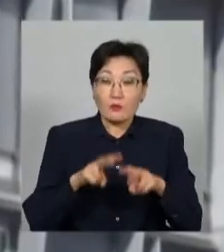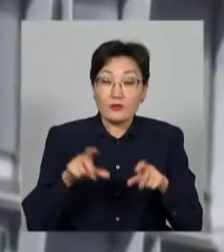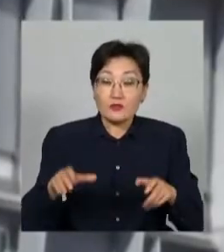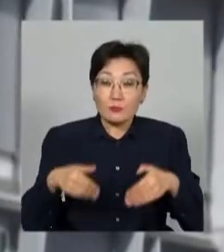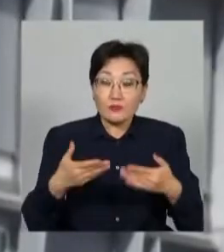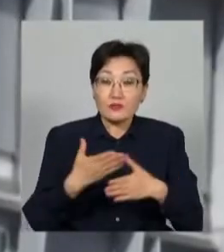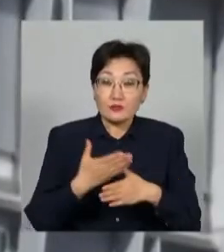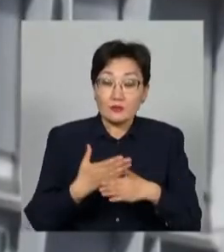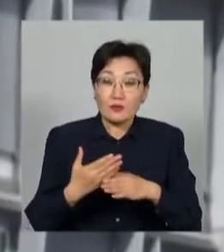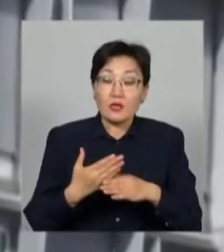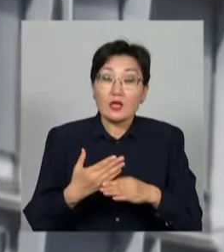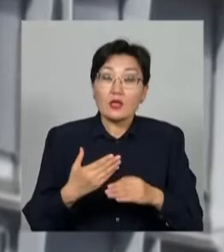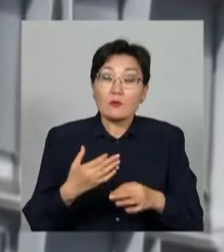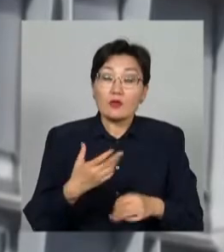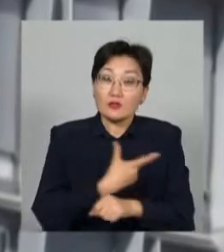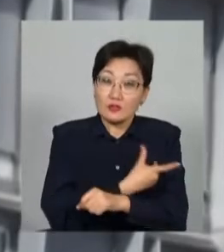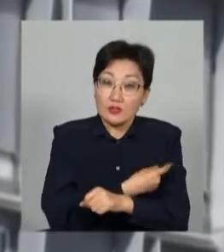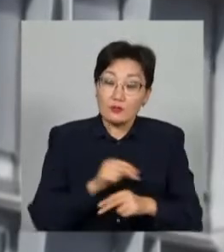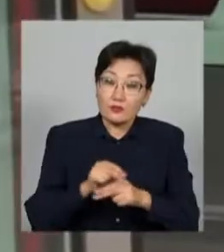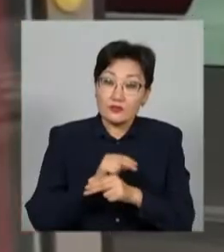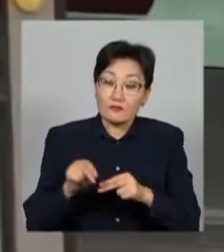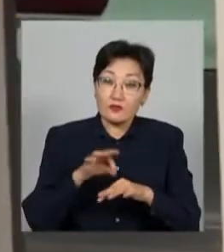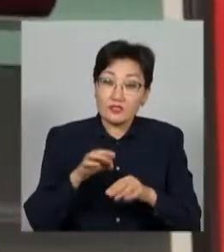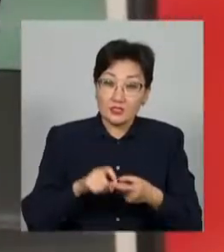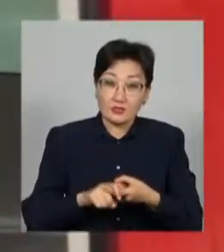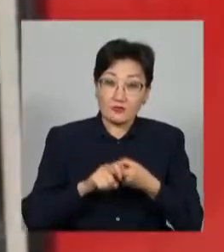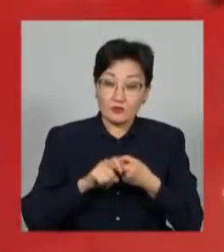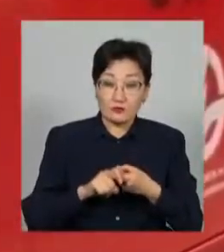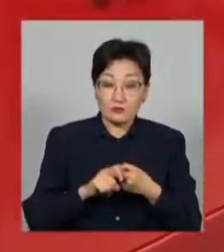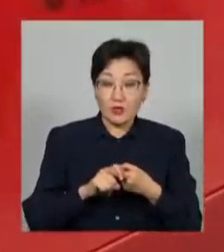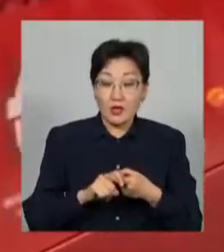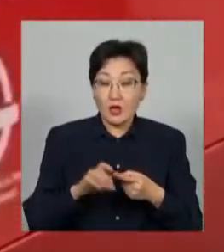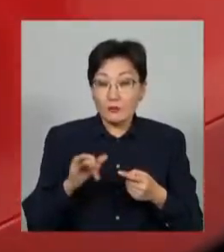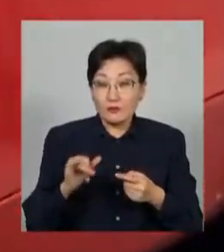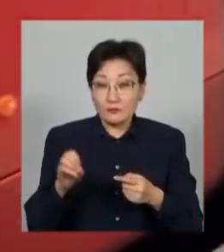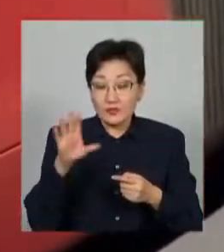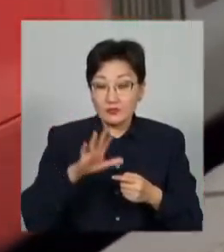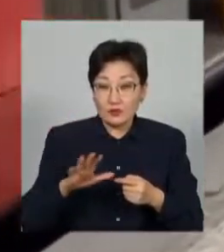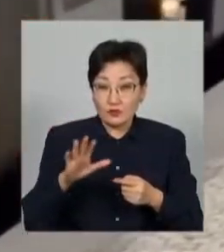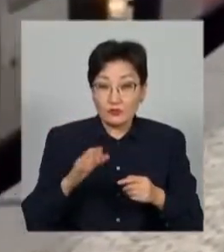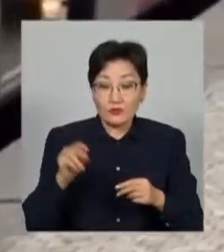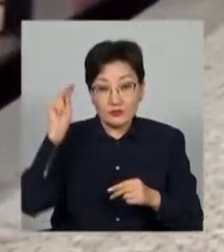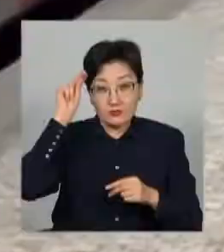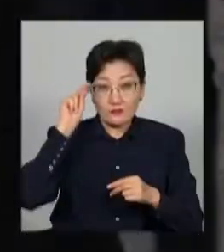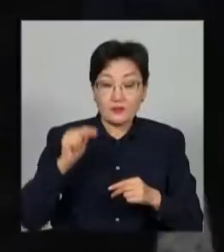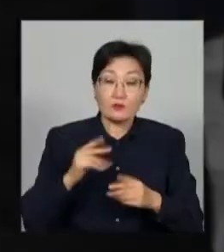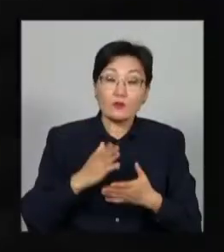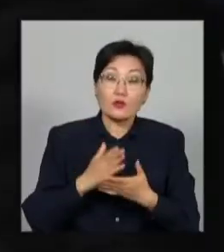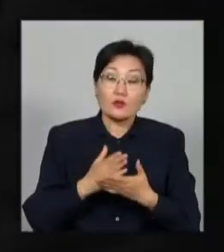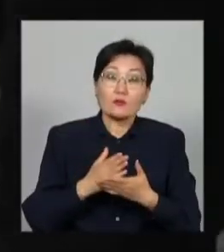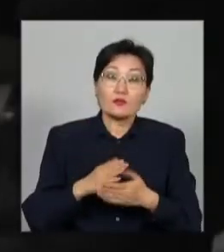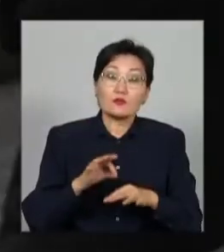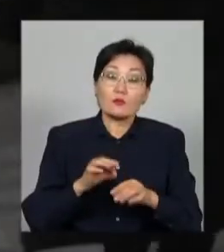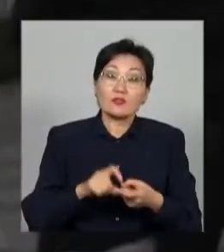предлагают помочь им антиковидными препаратами для лечения коронавируса. Тем временем Европа учится сосуществовать с